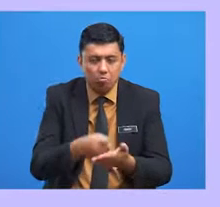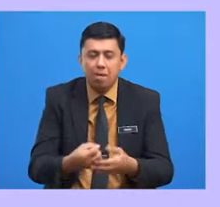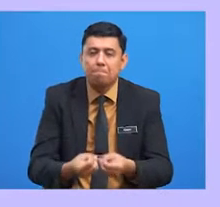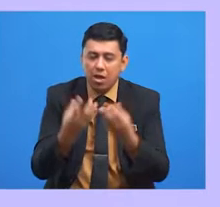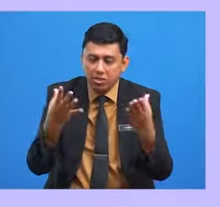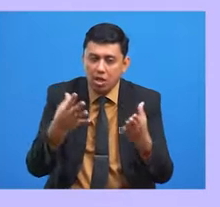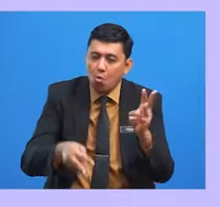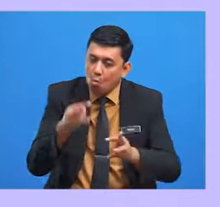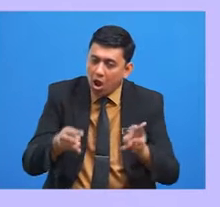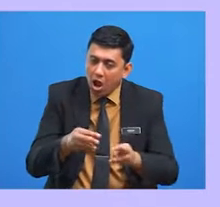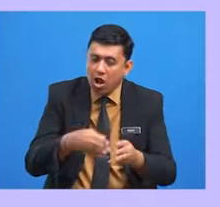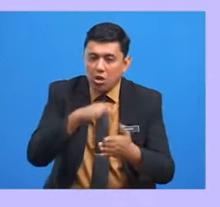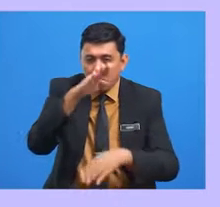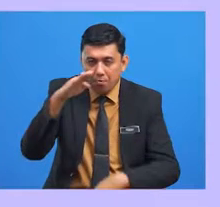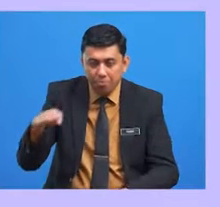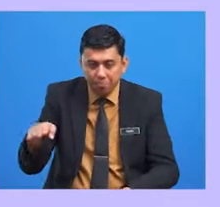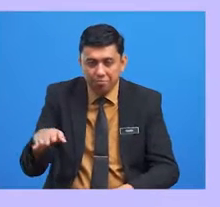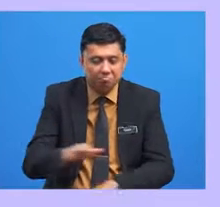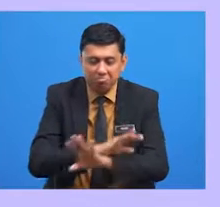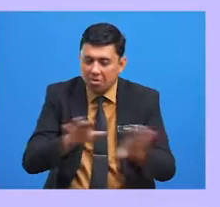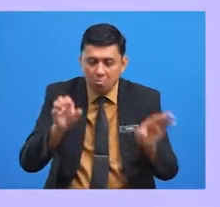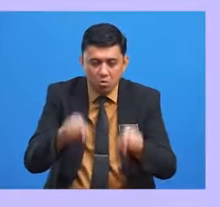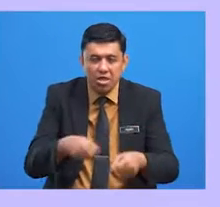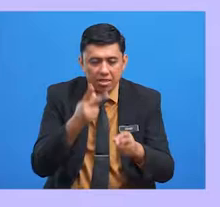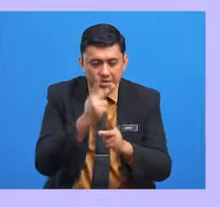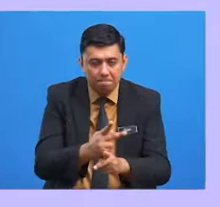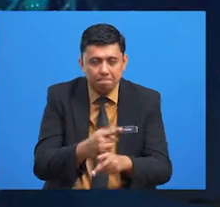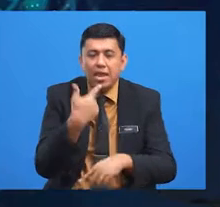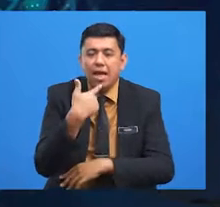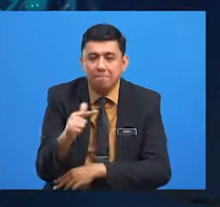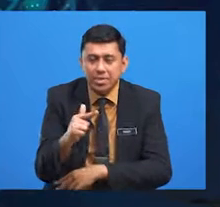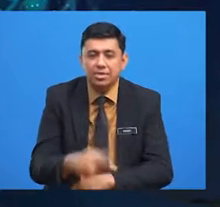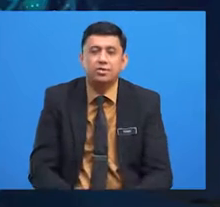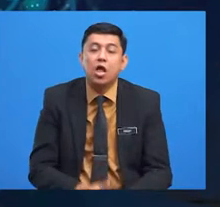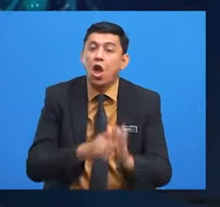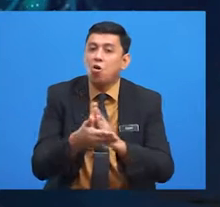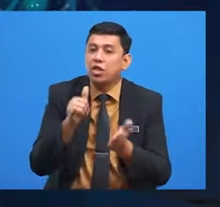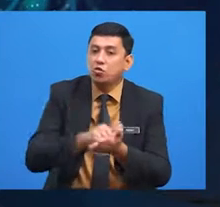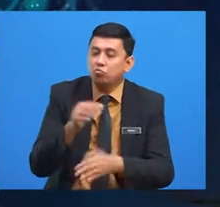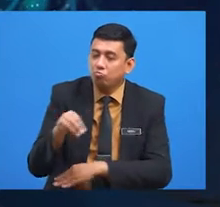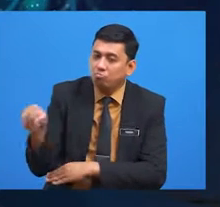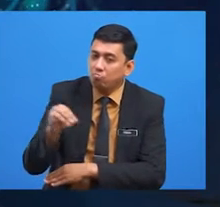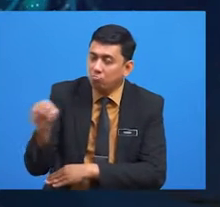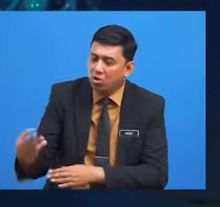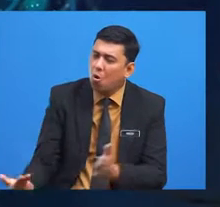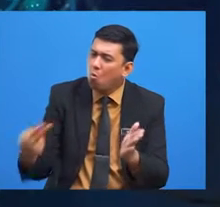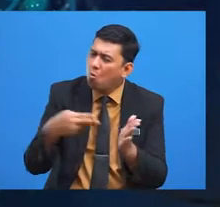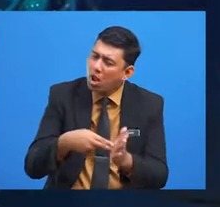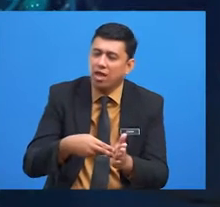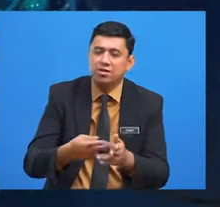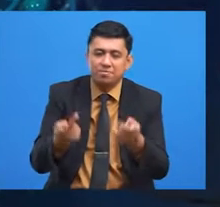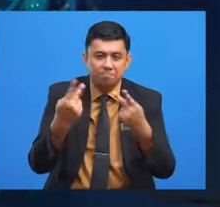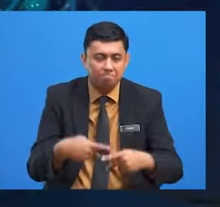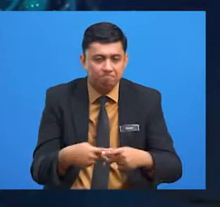harga menurun kerana tidak boleh disimpan terlalu lama. Oleh itu, murid-murid, saya ulangi